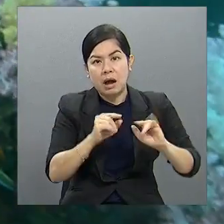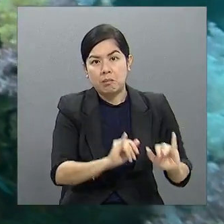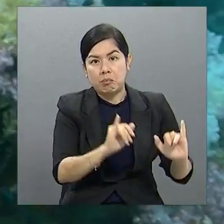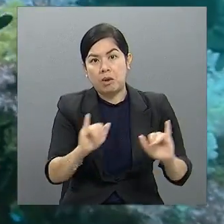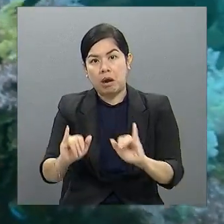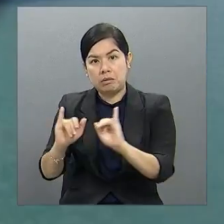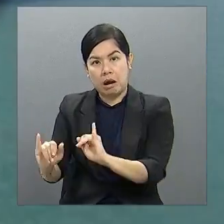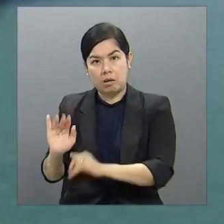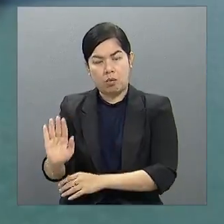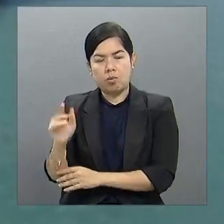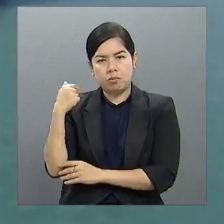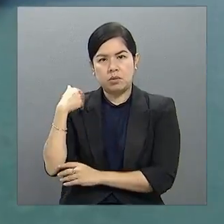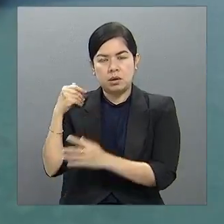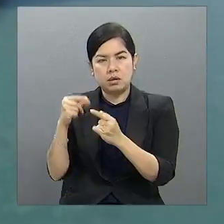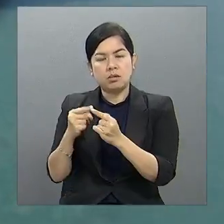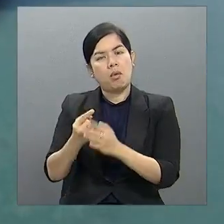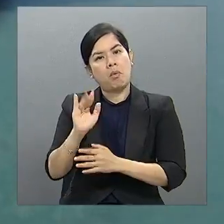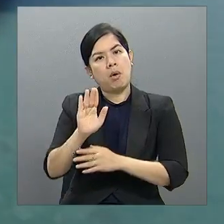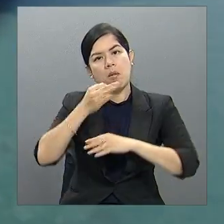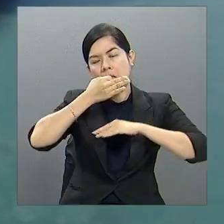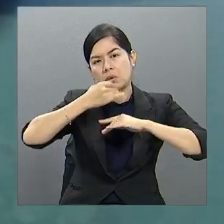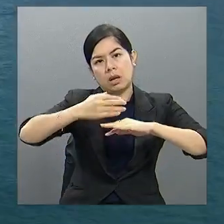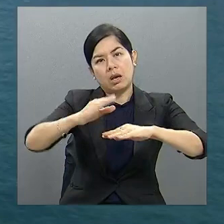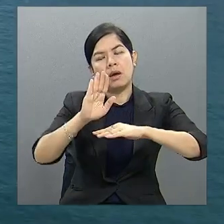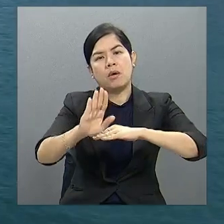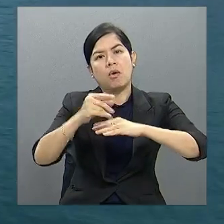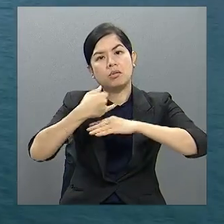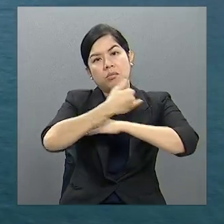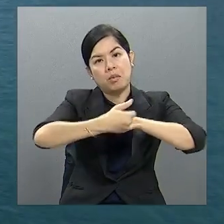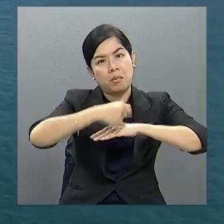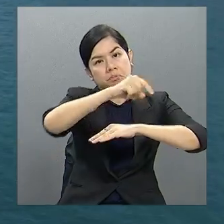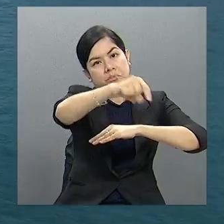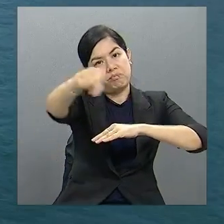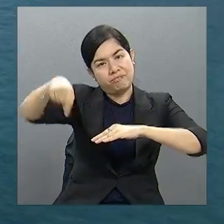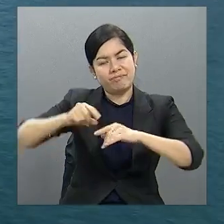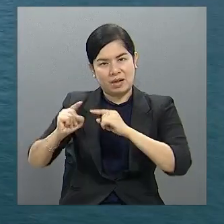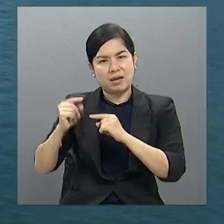เลระหว่างประเทศจัดเป็นทรัพยากรร่วมของภูมิภาคและในระดับโลกค่ะ